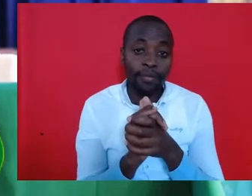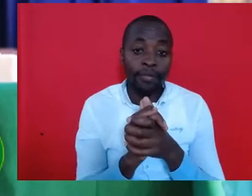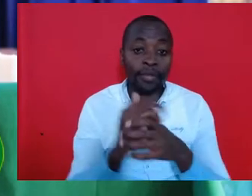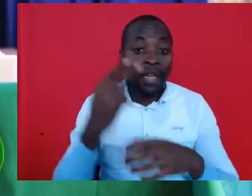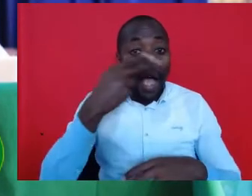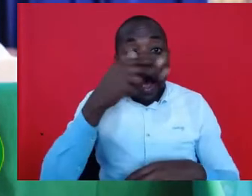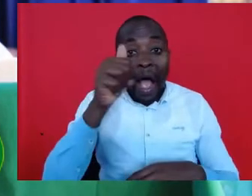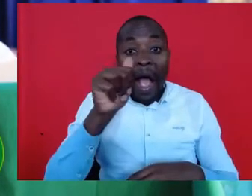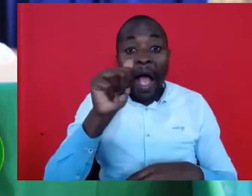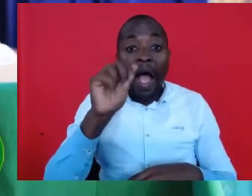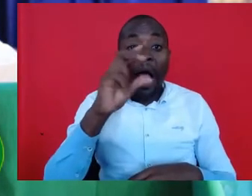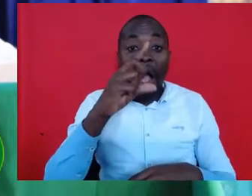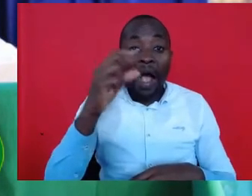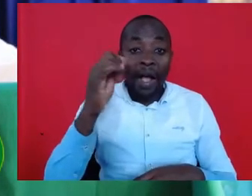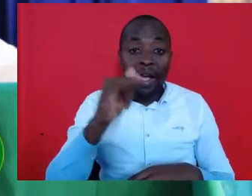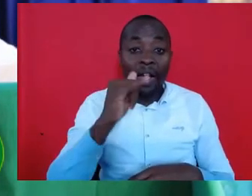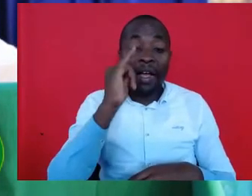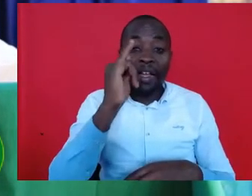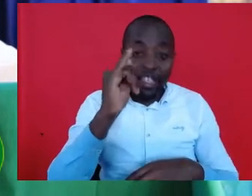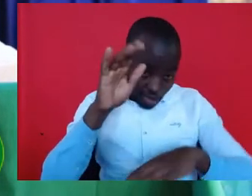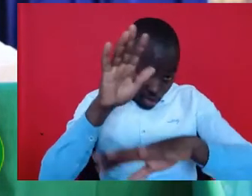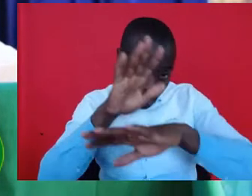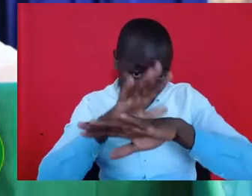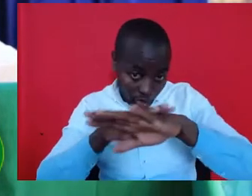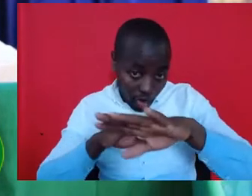Hagai ameitwa na Mungu